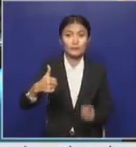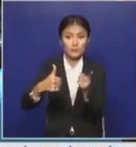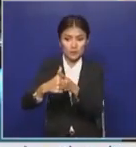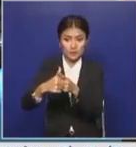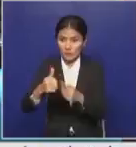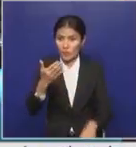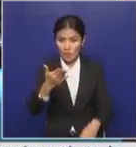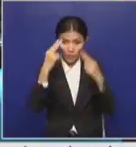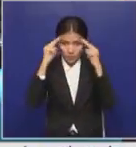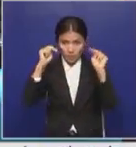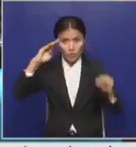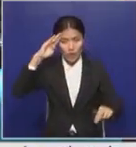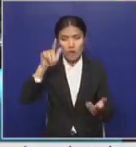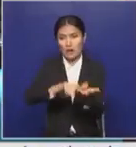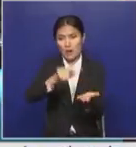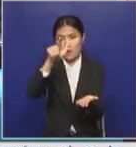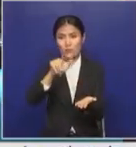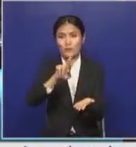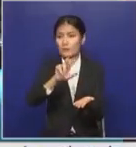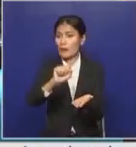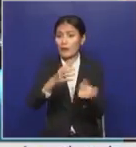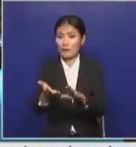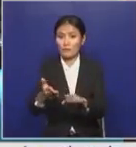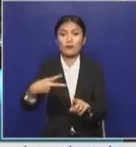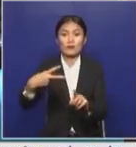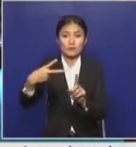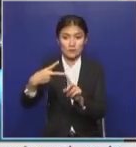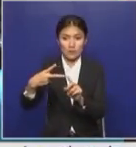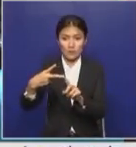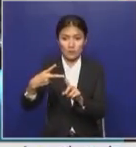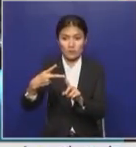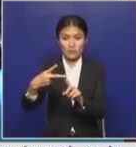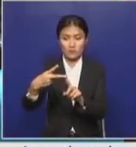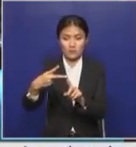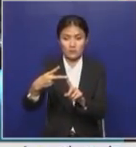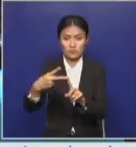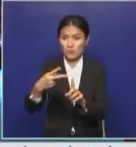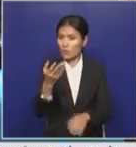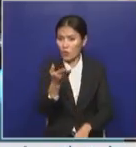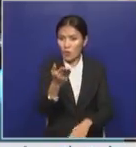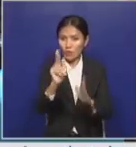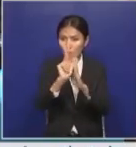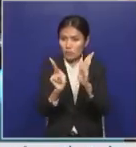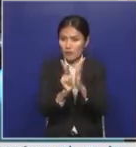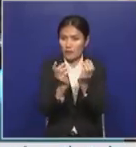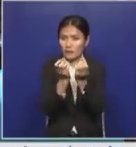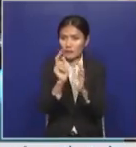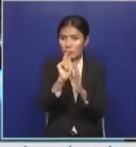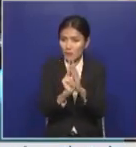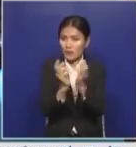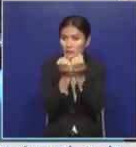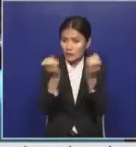ลาออกหรือยุบสภาอาจในข้อที่ 2ให้ยกเลิกและธรรมนูญมาตราหรือเปล่า